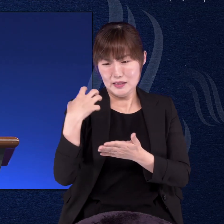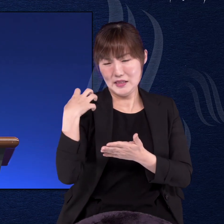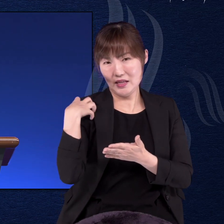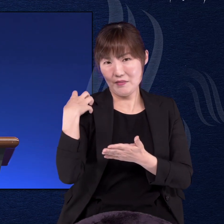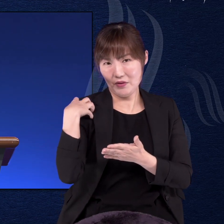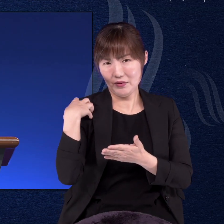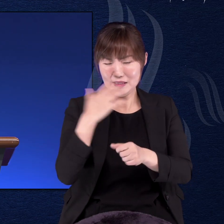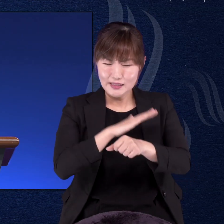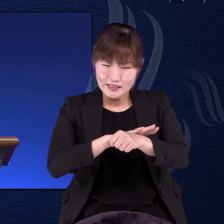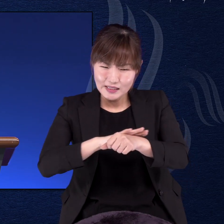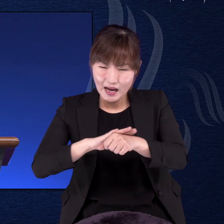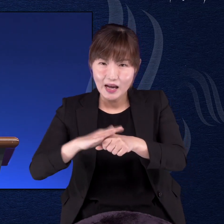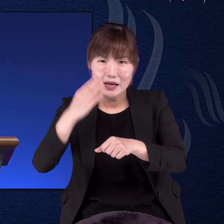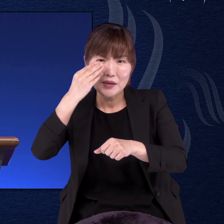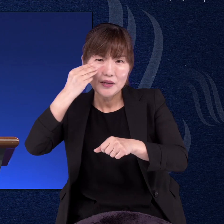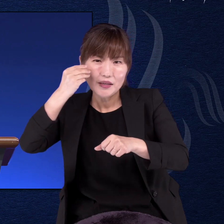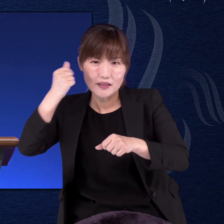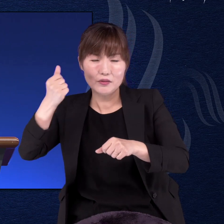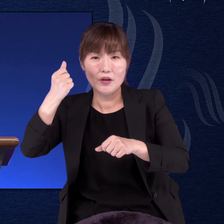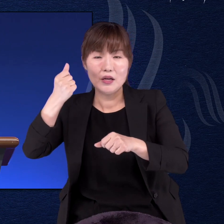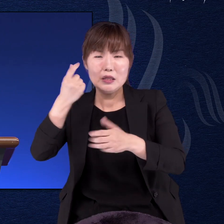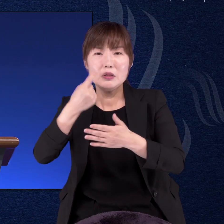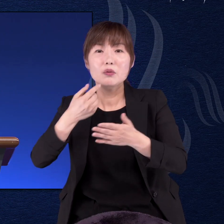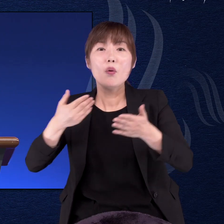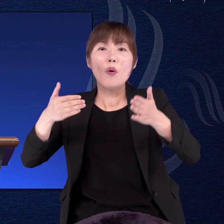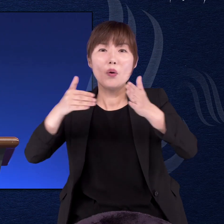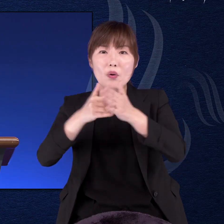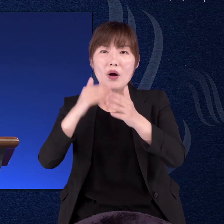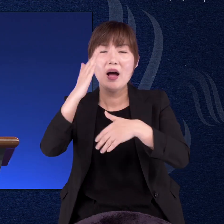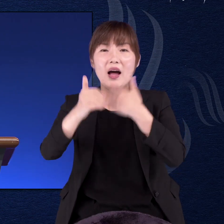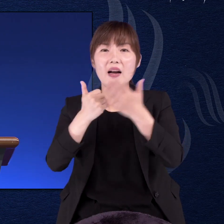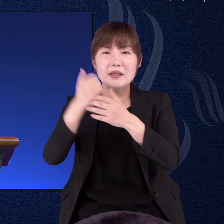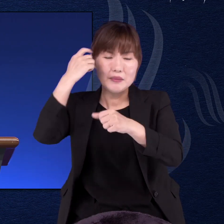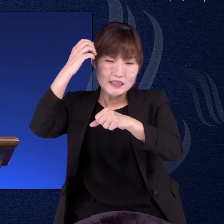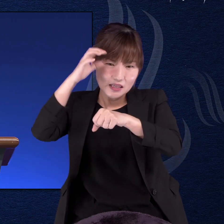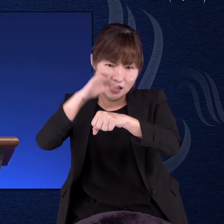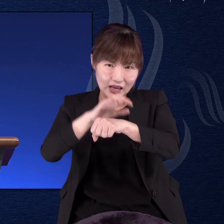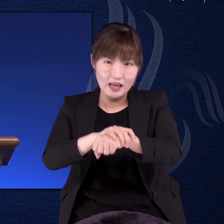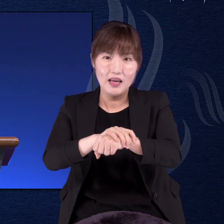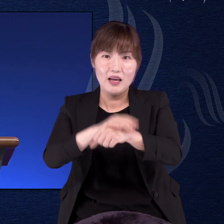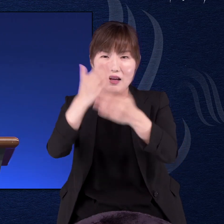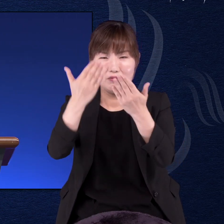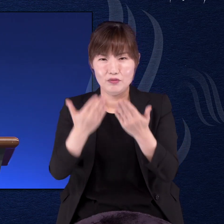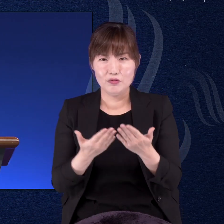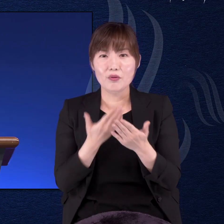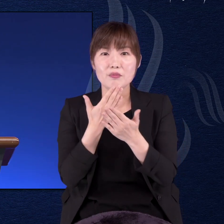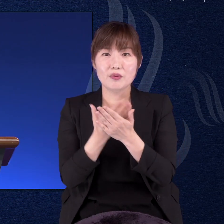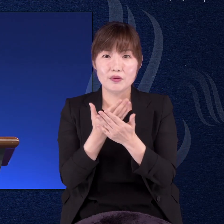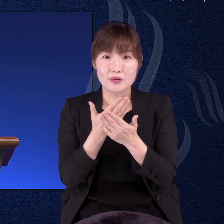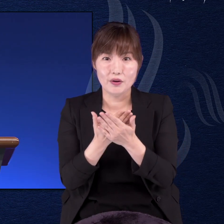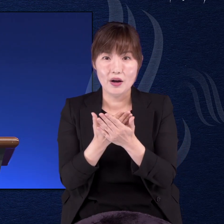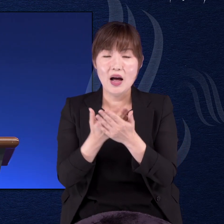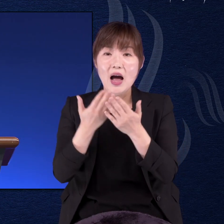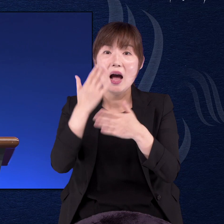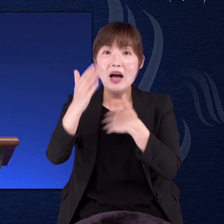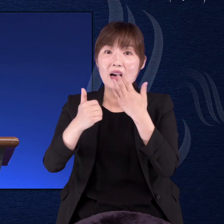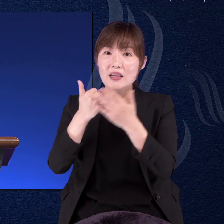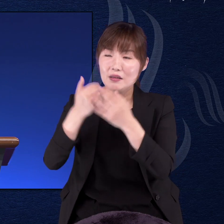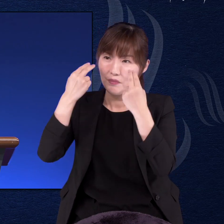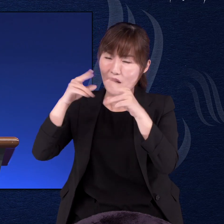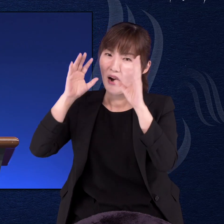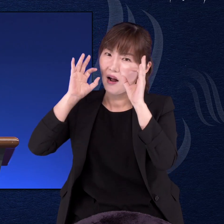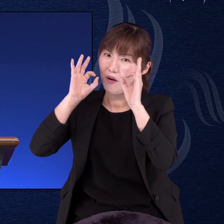주님, 저희에게 지혜를 허락하여 주세요. 주님, 오늘 주신 말씀 붙들고 우리가 또 하나님이 바라보시는 그 귀한